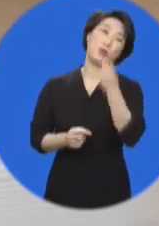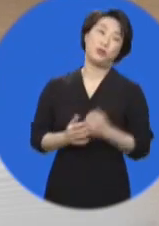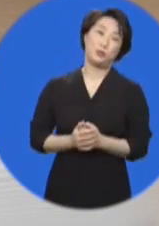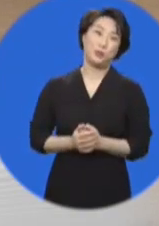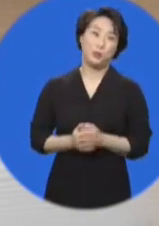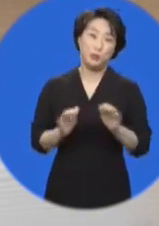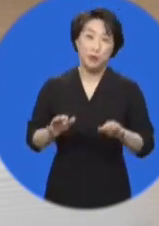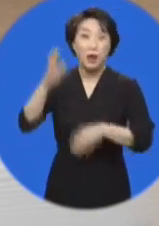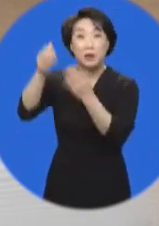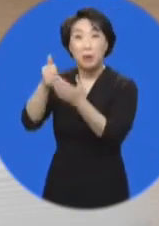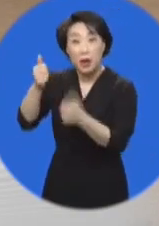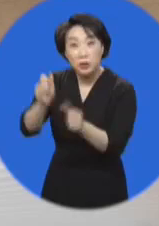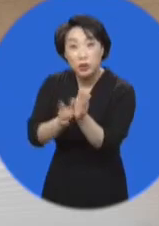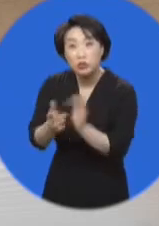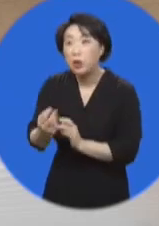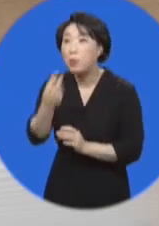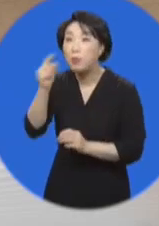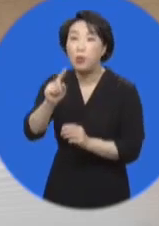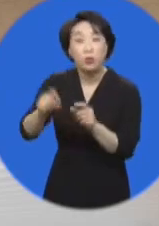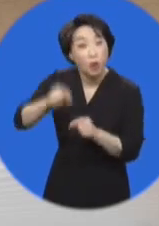목숨은 영원하신 분이요